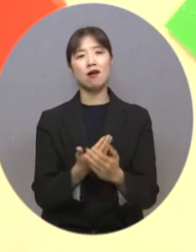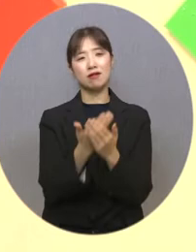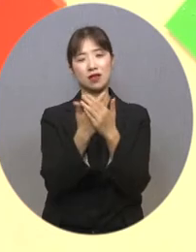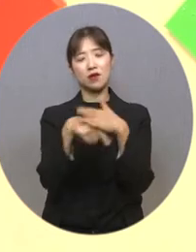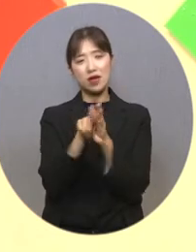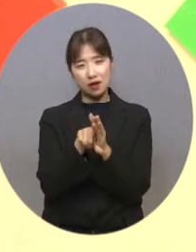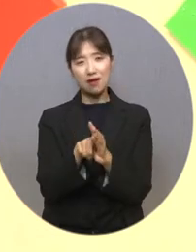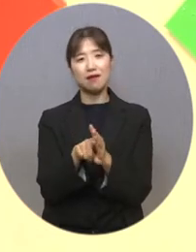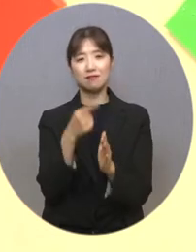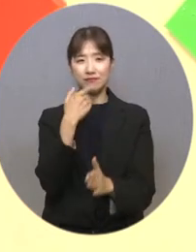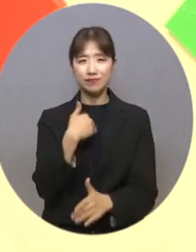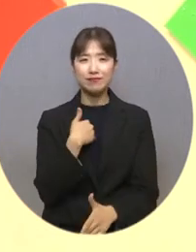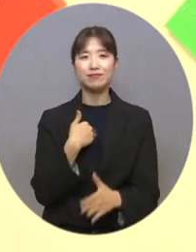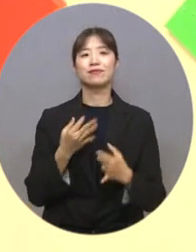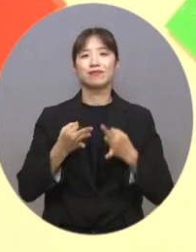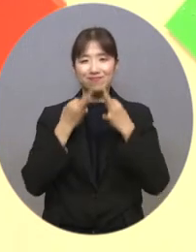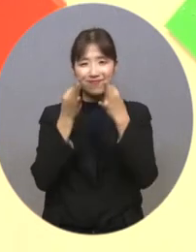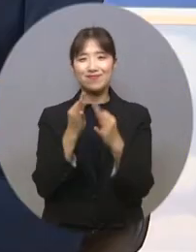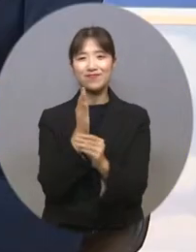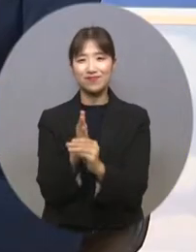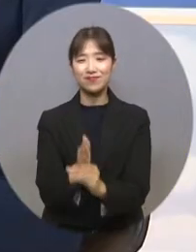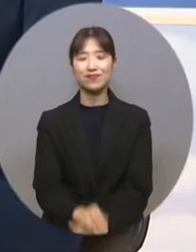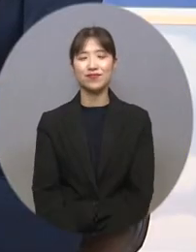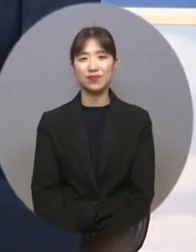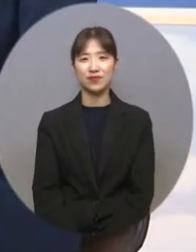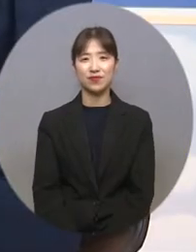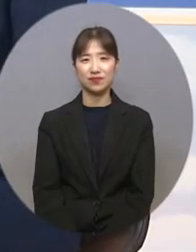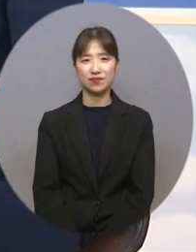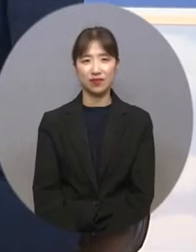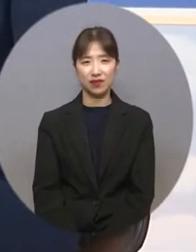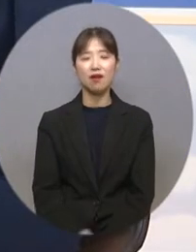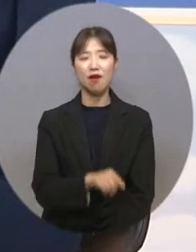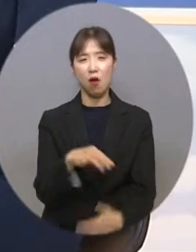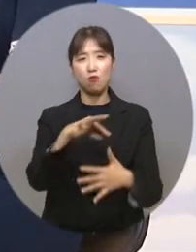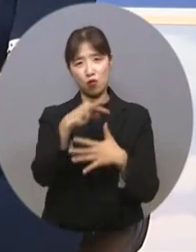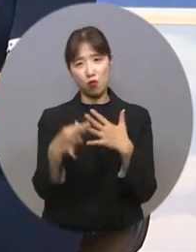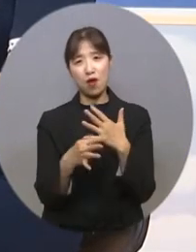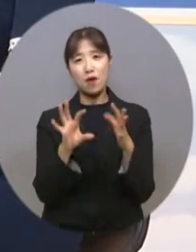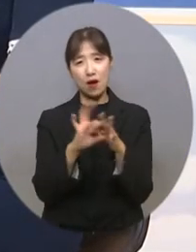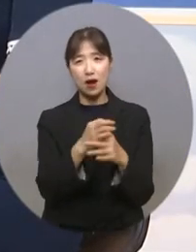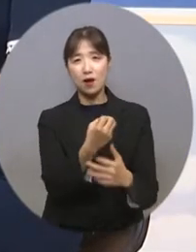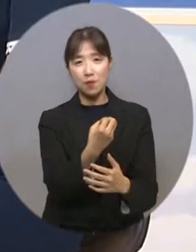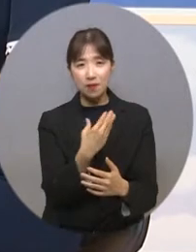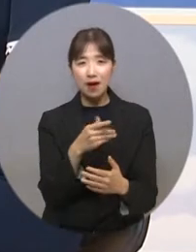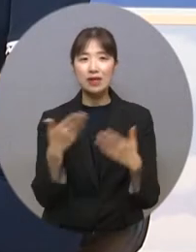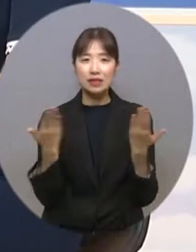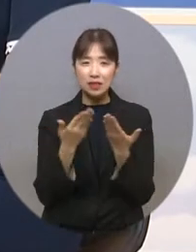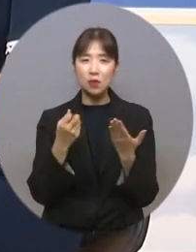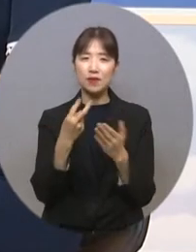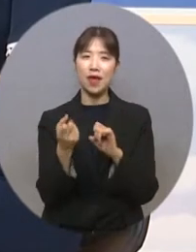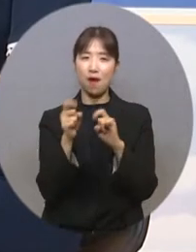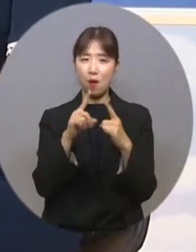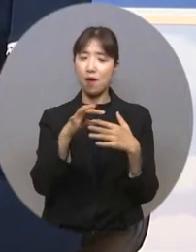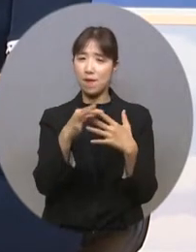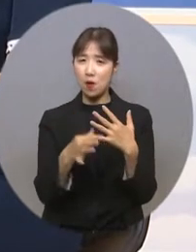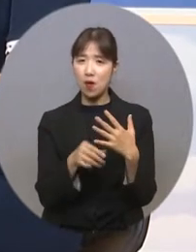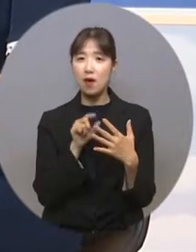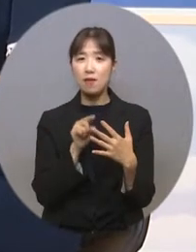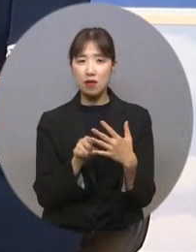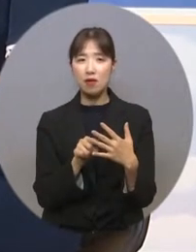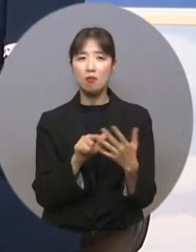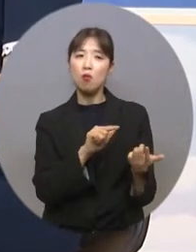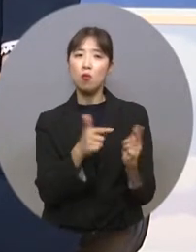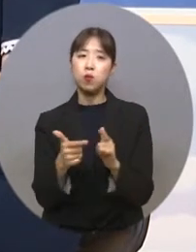향상될 수 있도록 저희가 노력을 하고 있습니다. 네, 방금 이제 프로그램 얘기하셨는데요. 직업 재활 프로그램의 경우에는